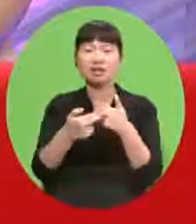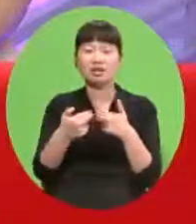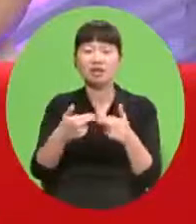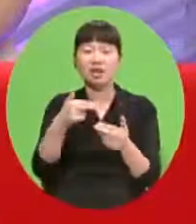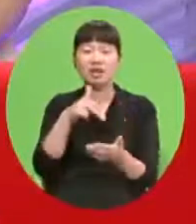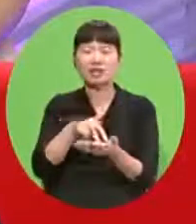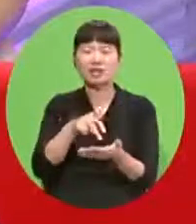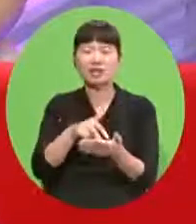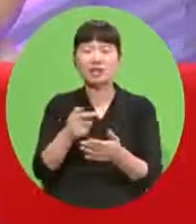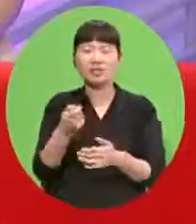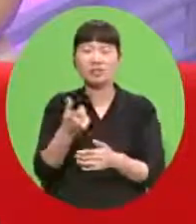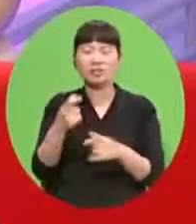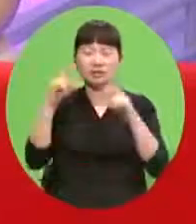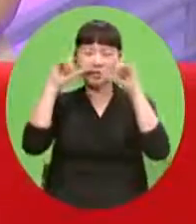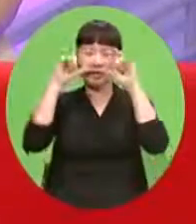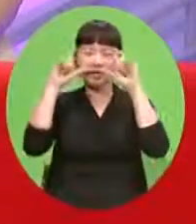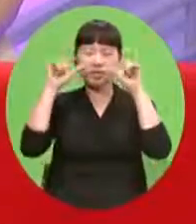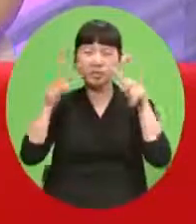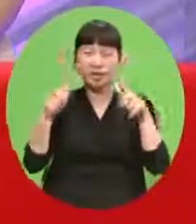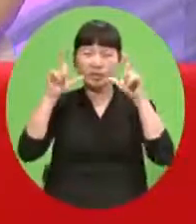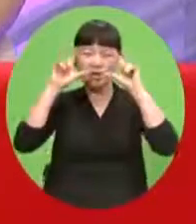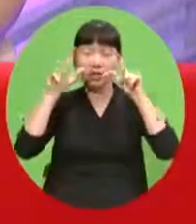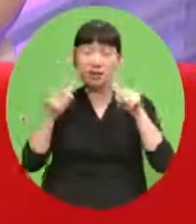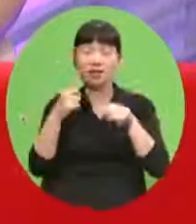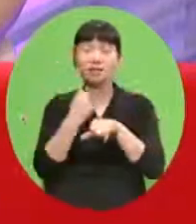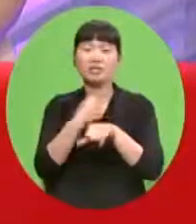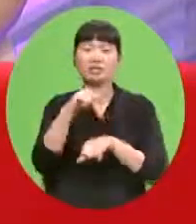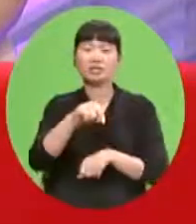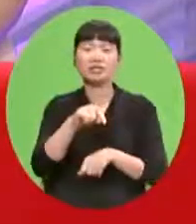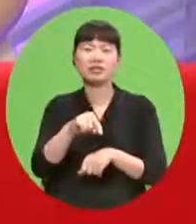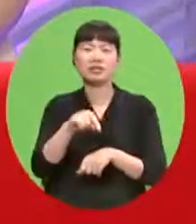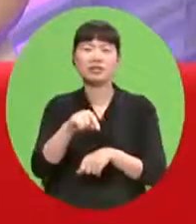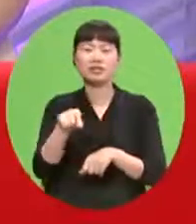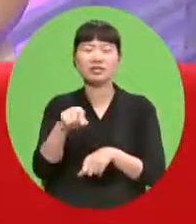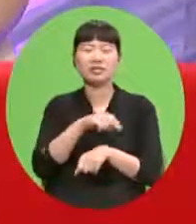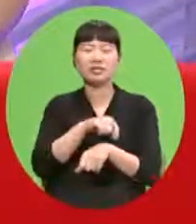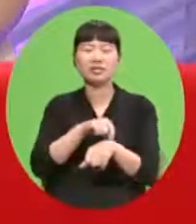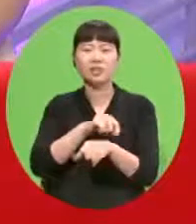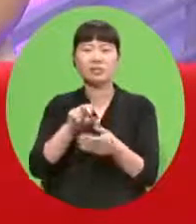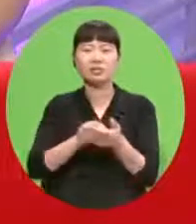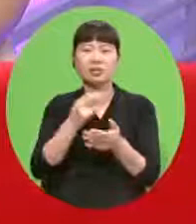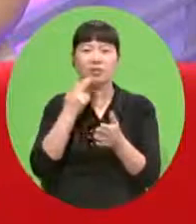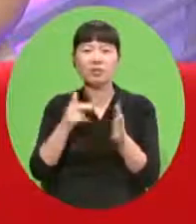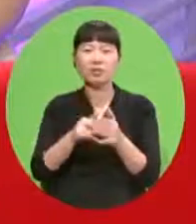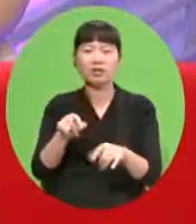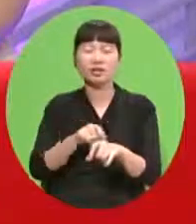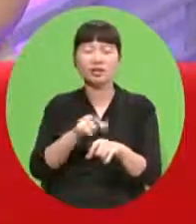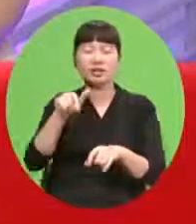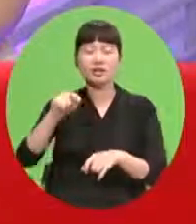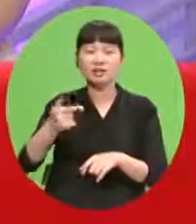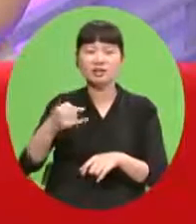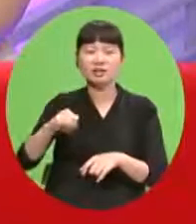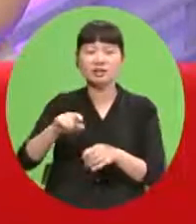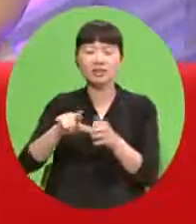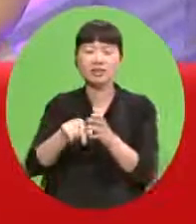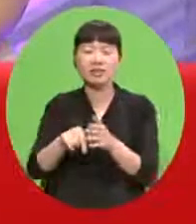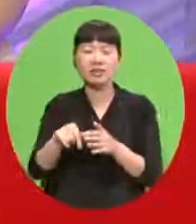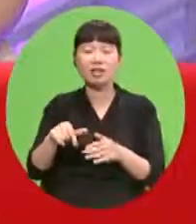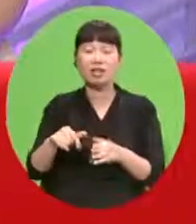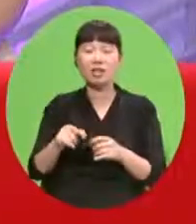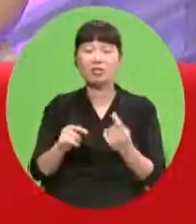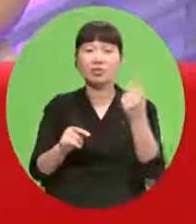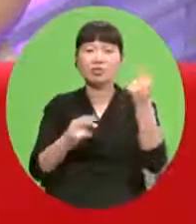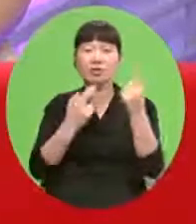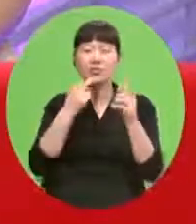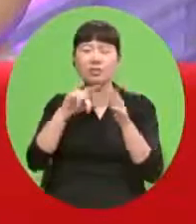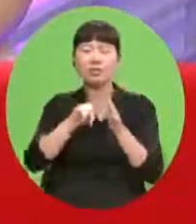의학적으로는 약간 좀 썼다 벗었다 하는 거 그러는 거는 큰 문제가 없고 특히 근시인 경우에 근시 도수가 높지